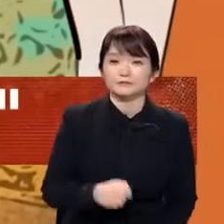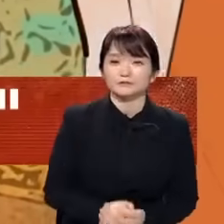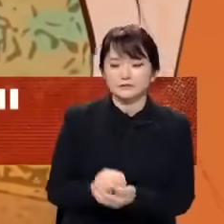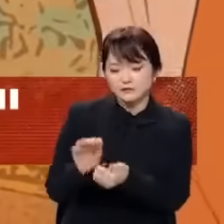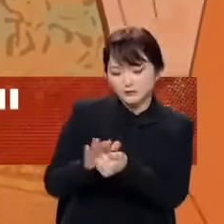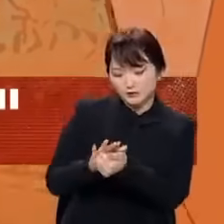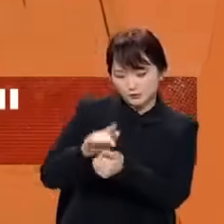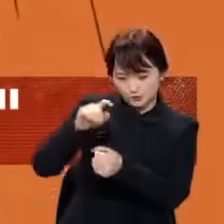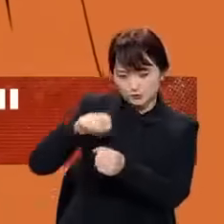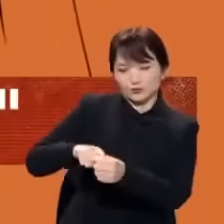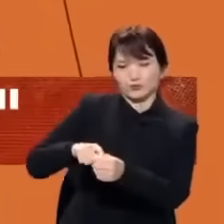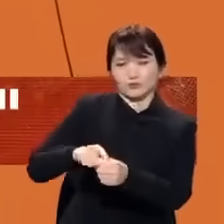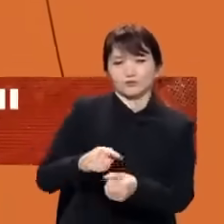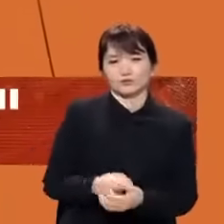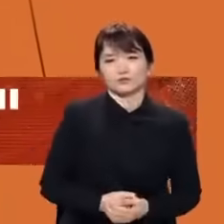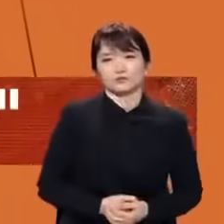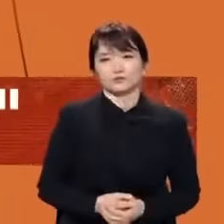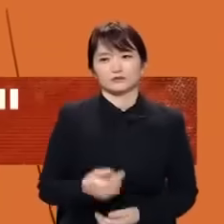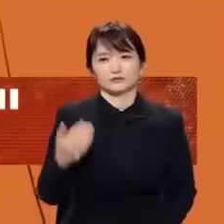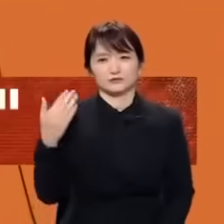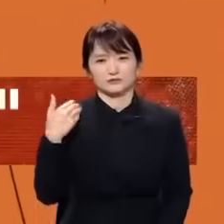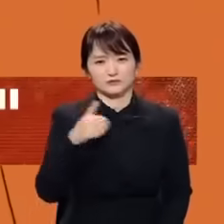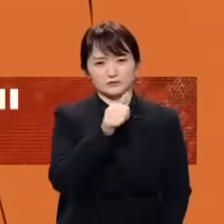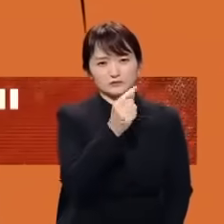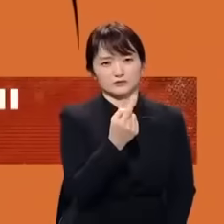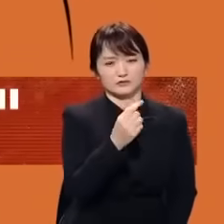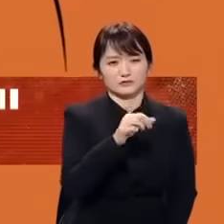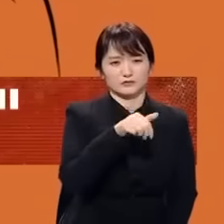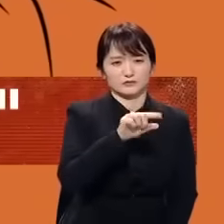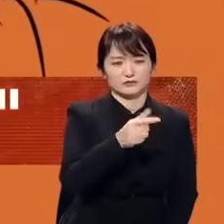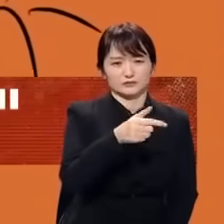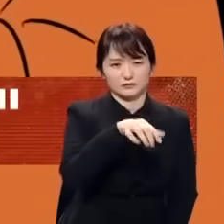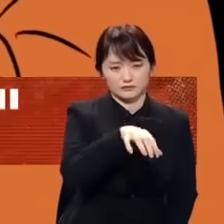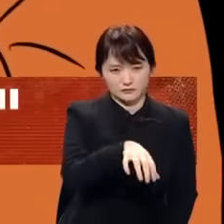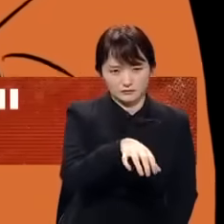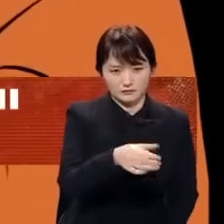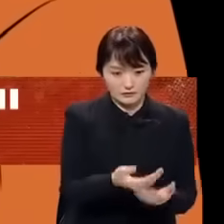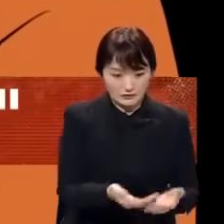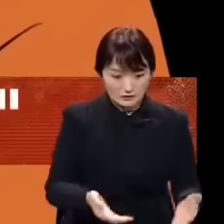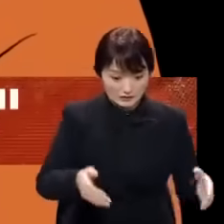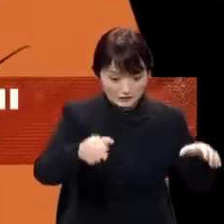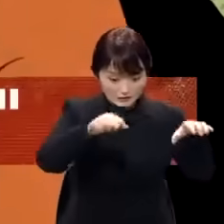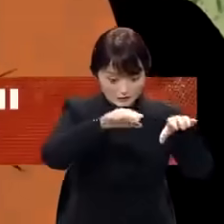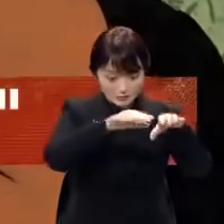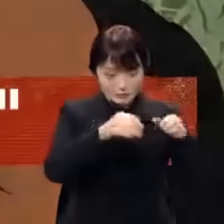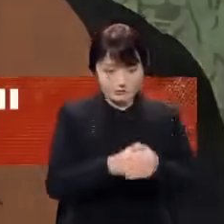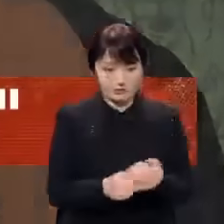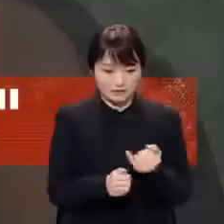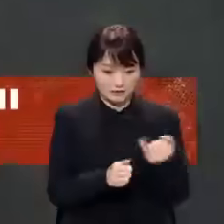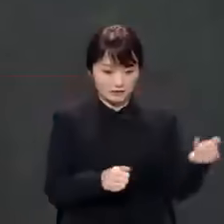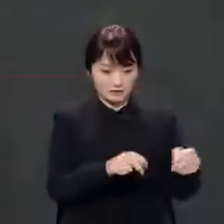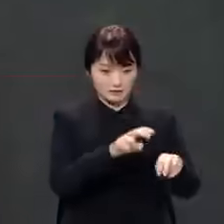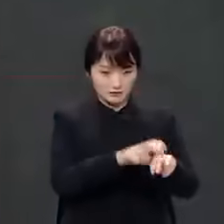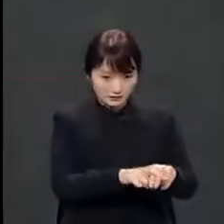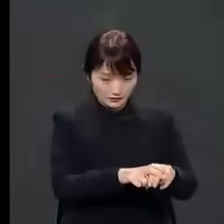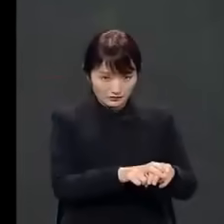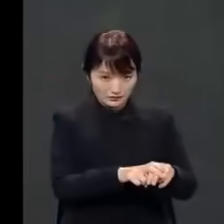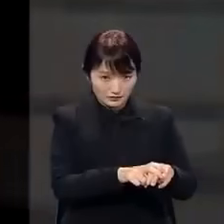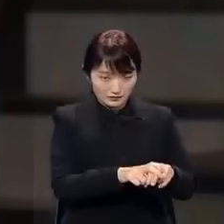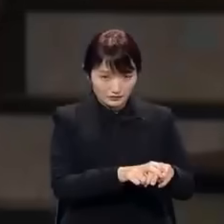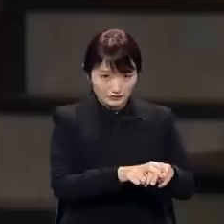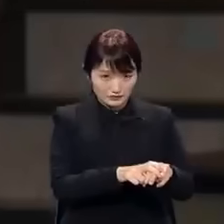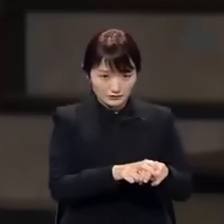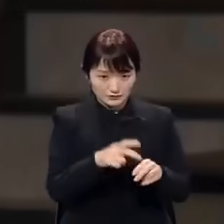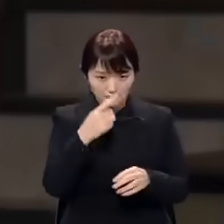위안을 하는 건데 지난번에 홍천 폐가의 아궁이에서 아내를 거기다 앉혀 놓고 부처님같이 앉혀